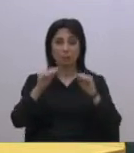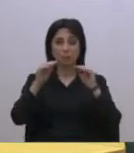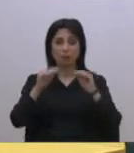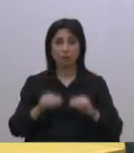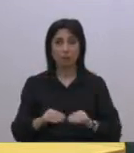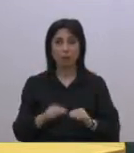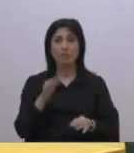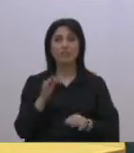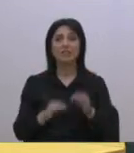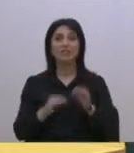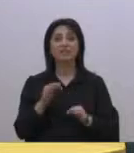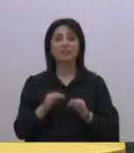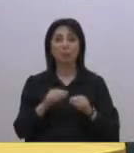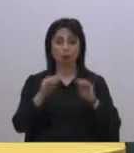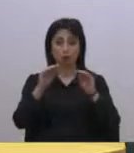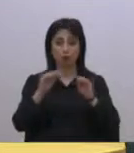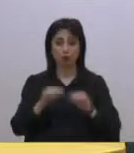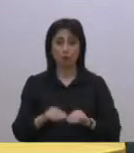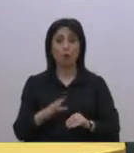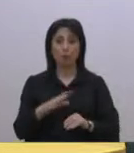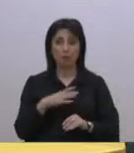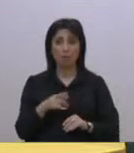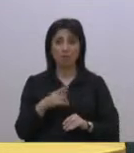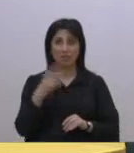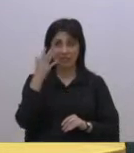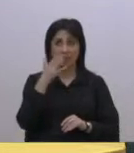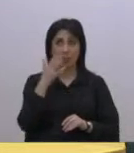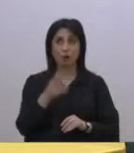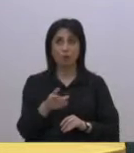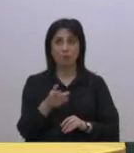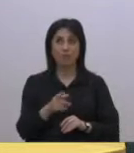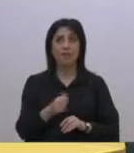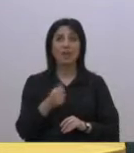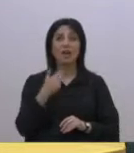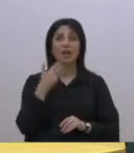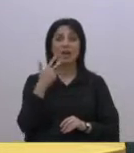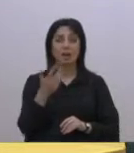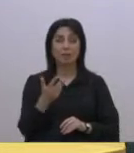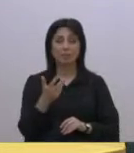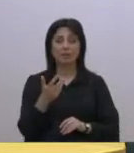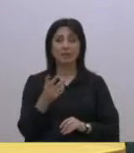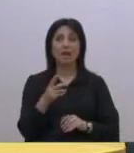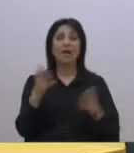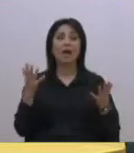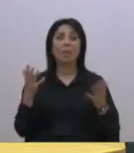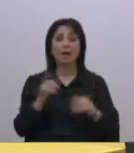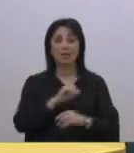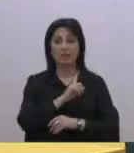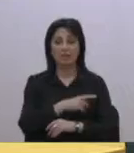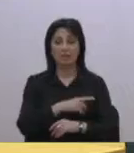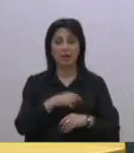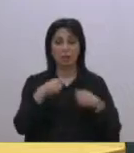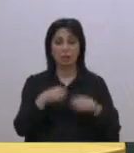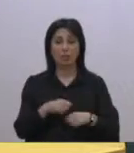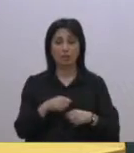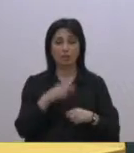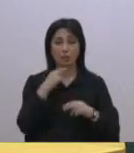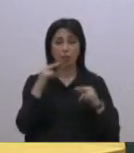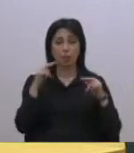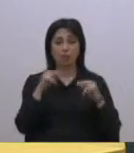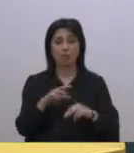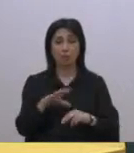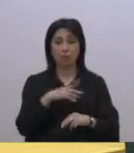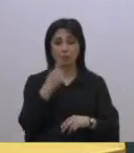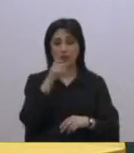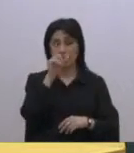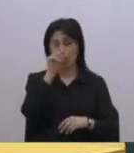იმიტომ რომ სასამართლო რო ჩამოყალიბებულიყო, ხოთან მოგიდგენიათ, რამდენი რამხელა ძალაუფლება, რომელიც კონცენტრირებული იყო